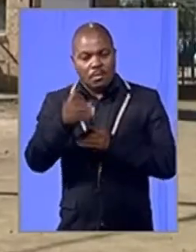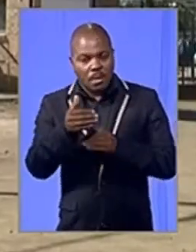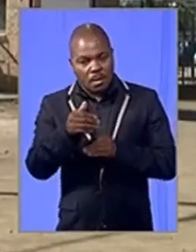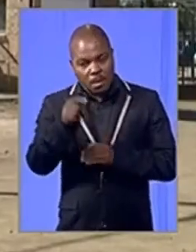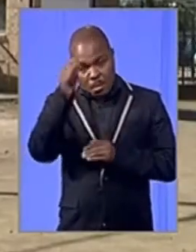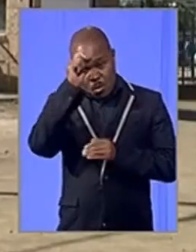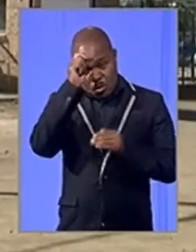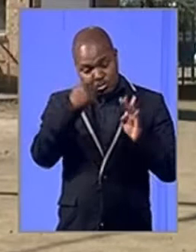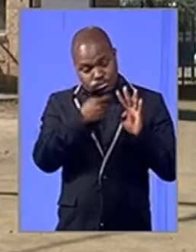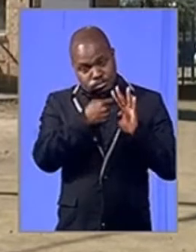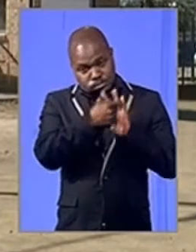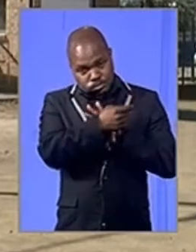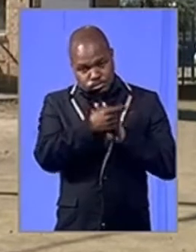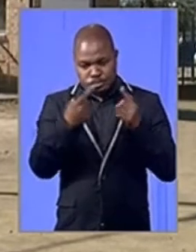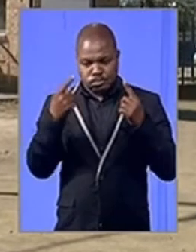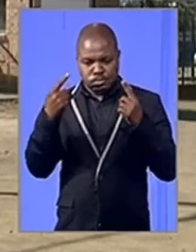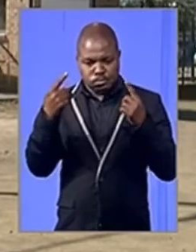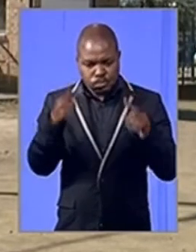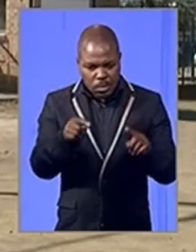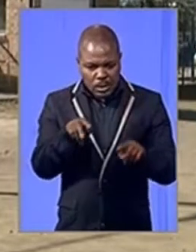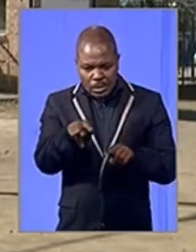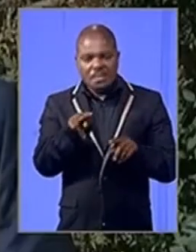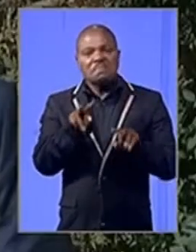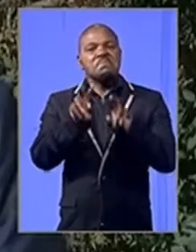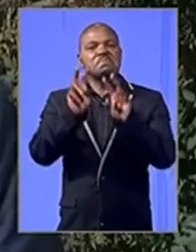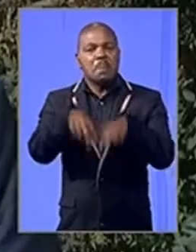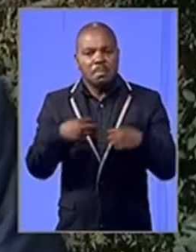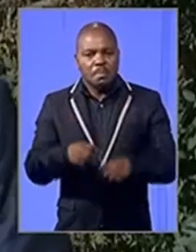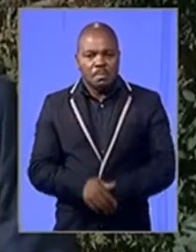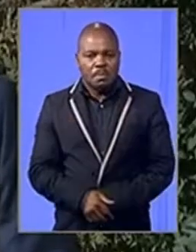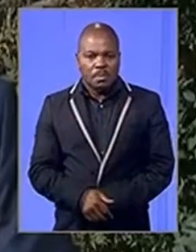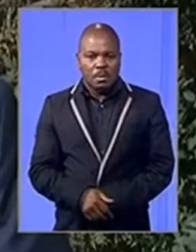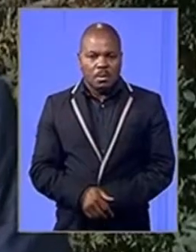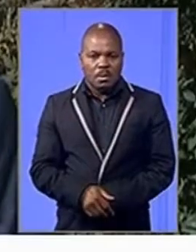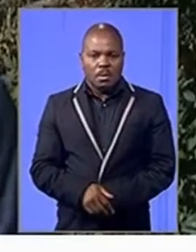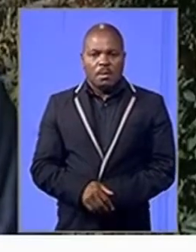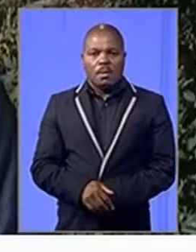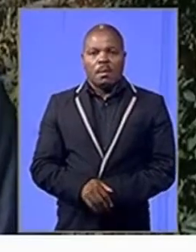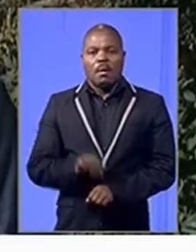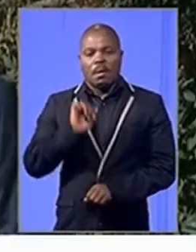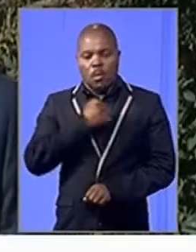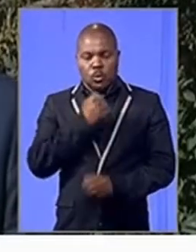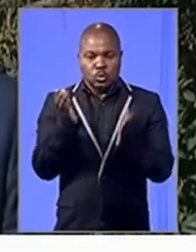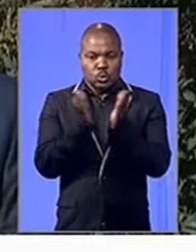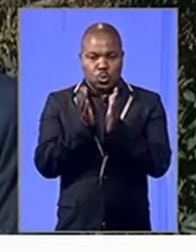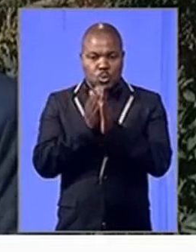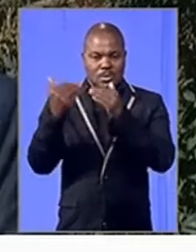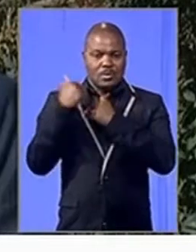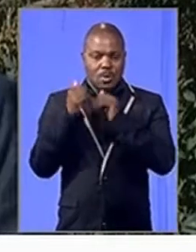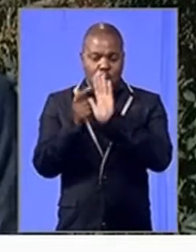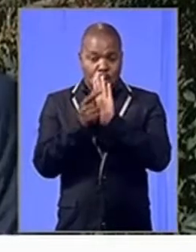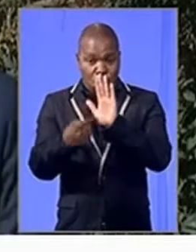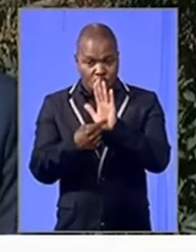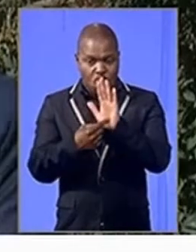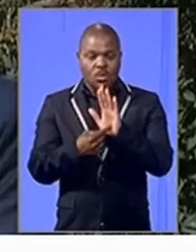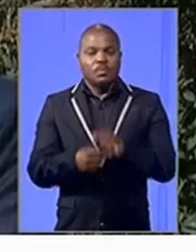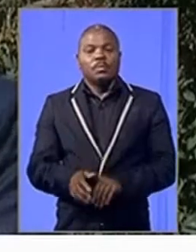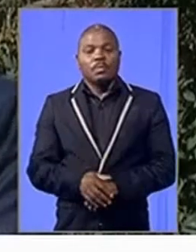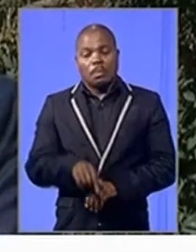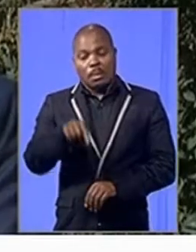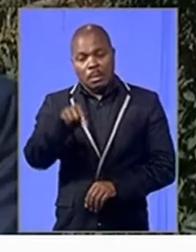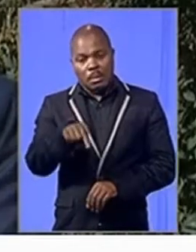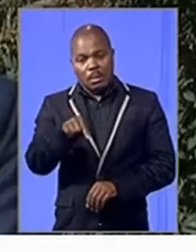ba bane ba tla mo hlekefetsa ka tsela ya motabo. Ya ga molao wa rona wa school safety ketso ena e